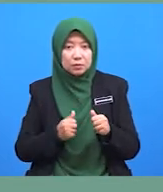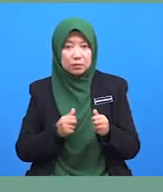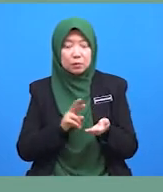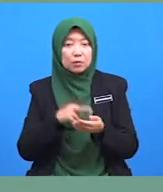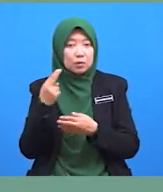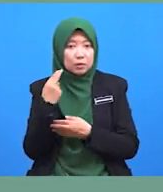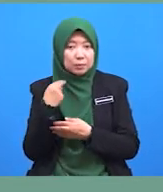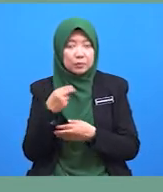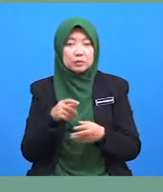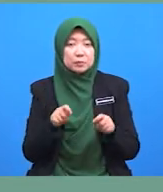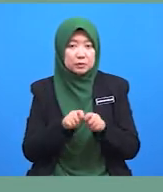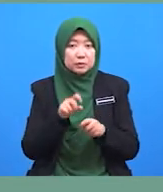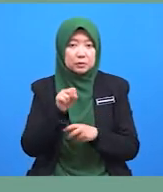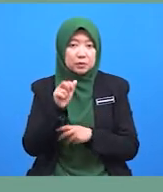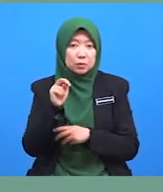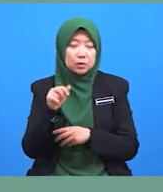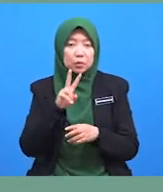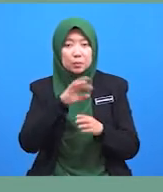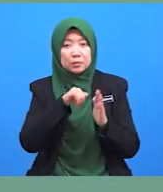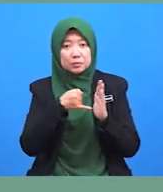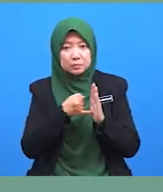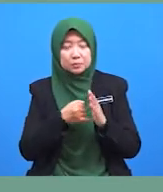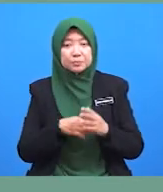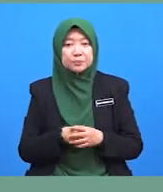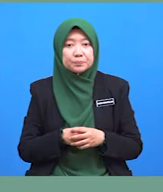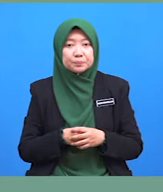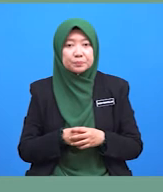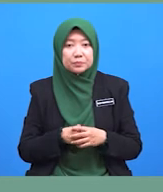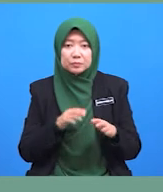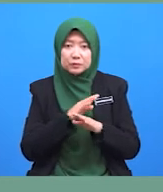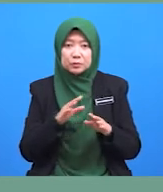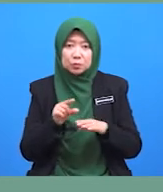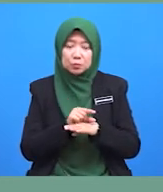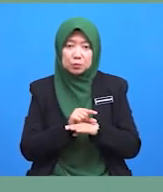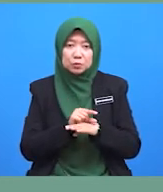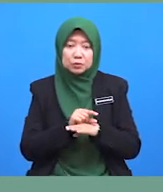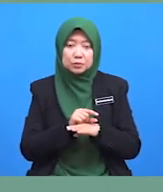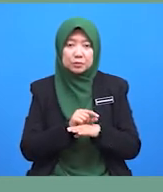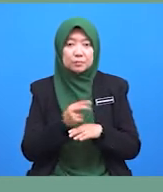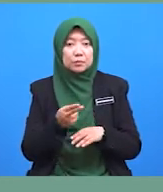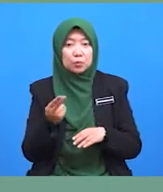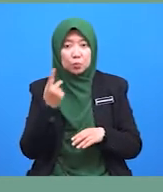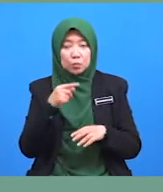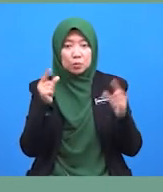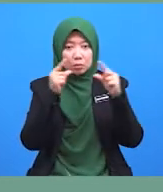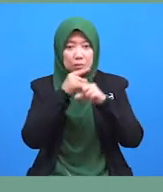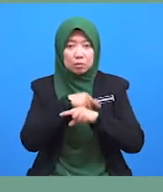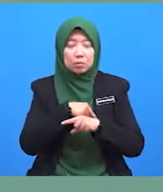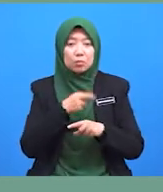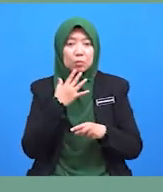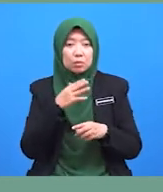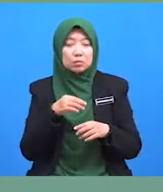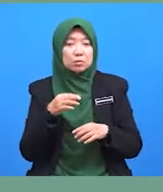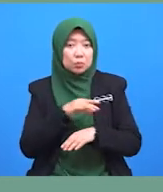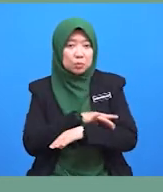elakkan rawatan haba seperti sauna selama 24 jam. Jangan menggunakan produk untuk menggelapkan warna